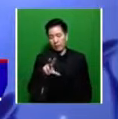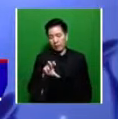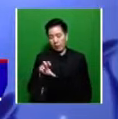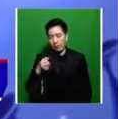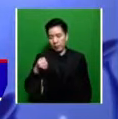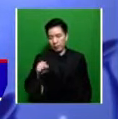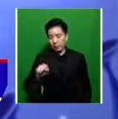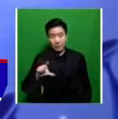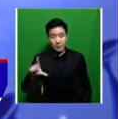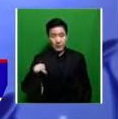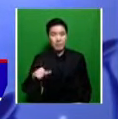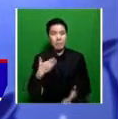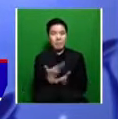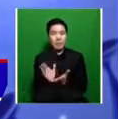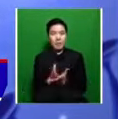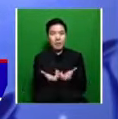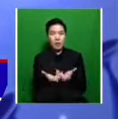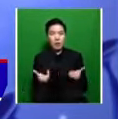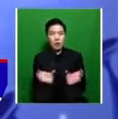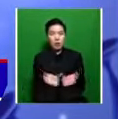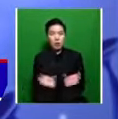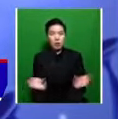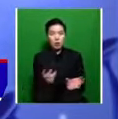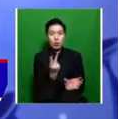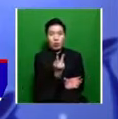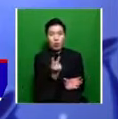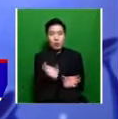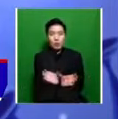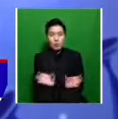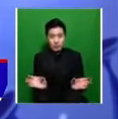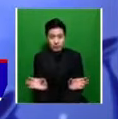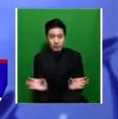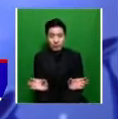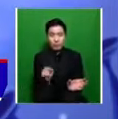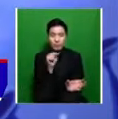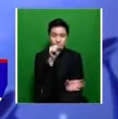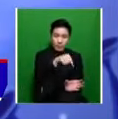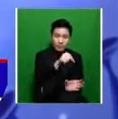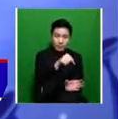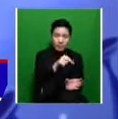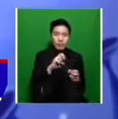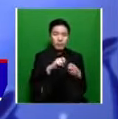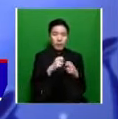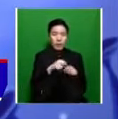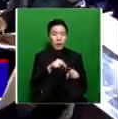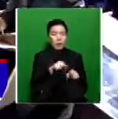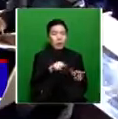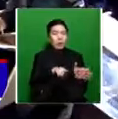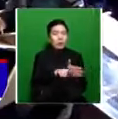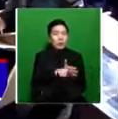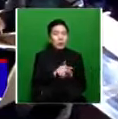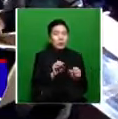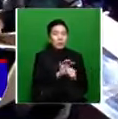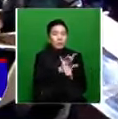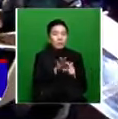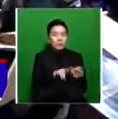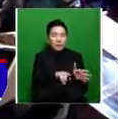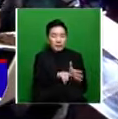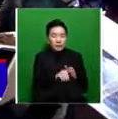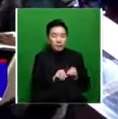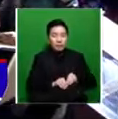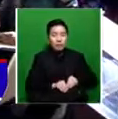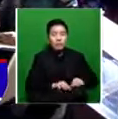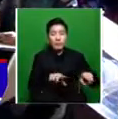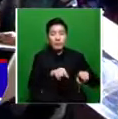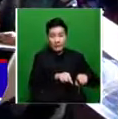17,310 ล้านเนี่ยก็คือแบ่งเป็น2 ส่วนสำหรับที่จะใช้ในการแก้ไขปัญหาสถานการณ์การระบาดของโรคติดเชื้อไวรัสโคโ